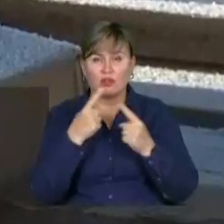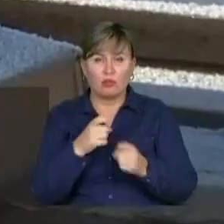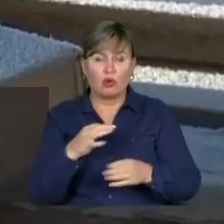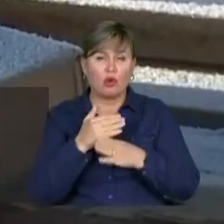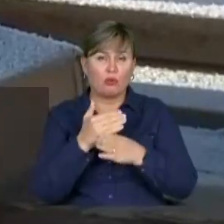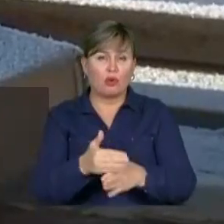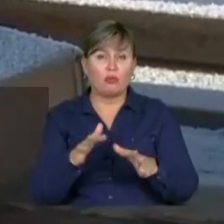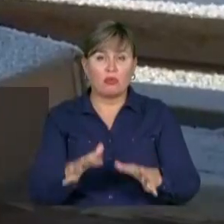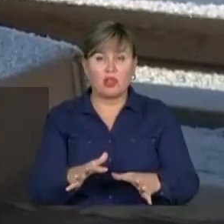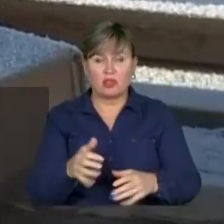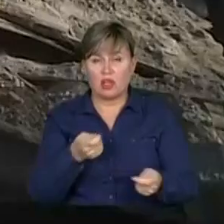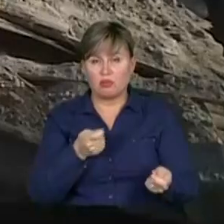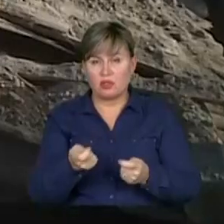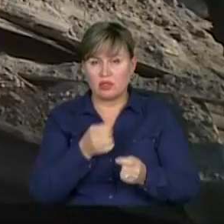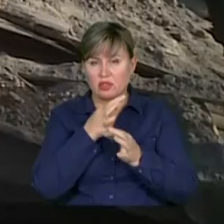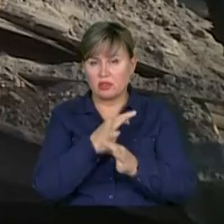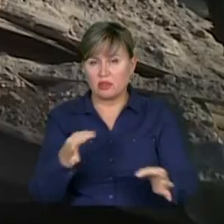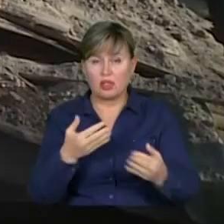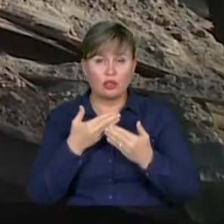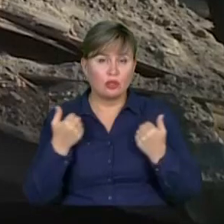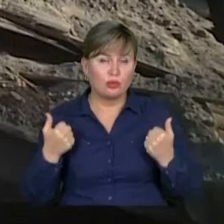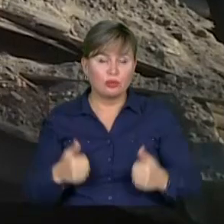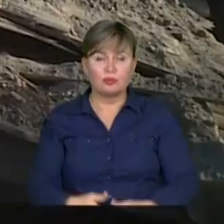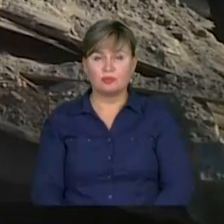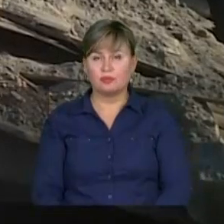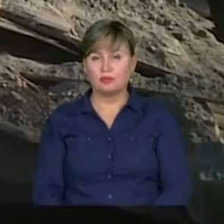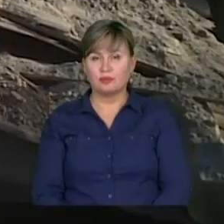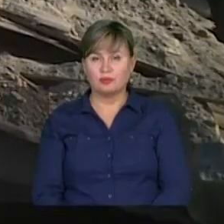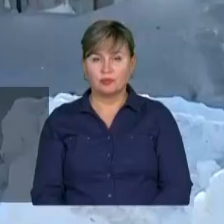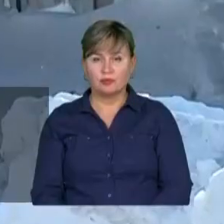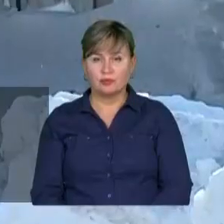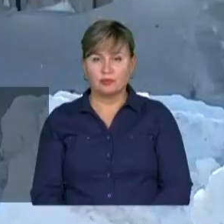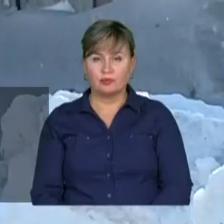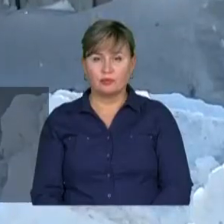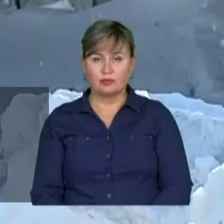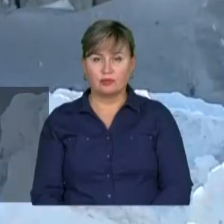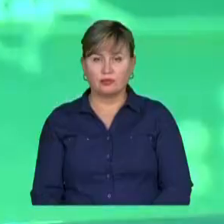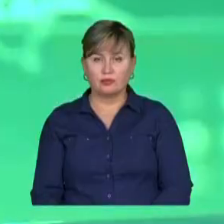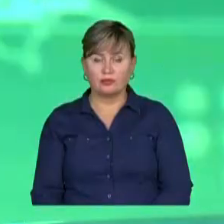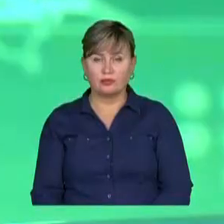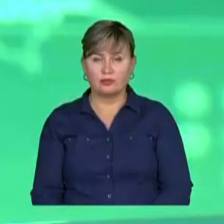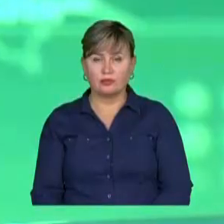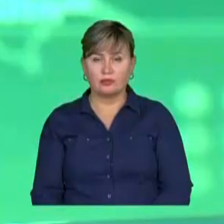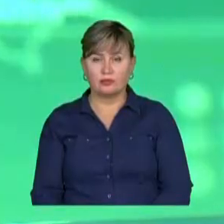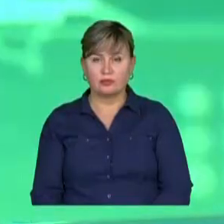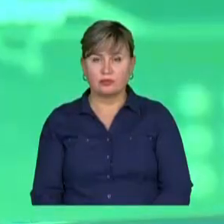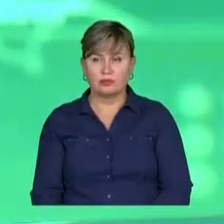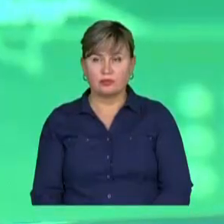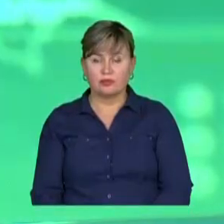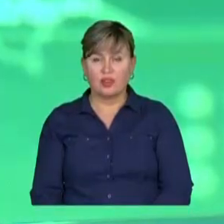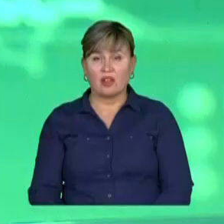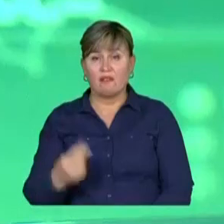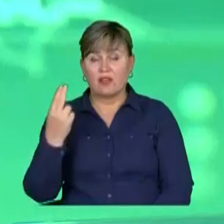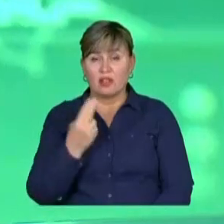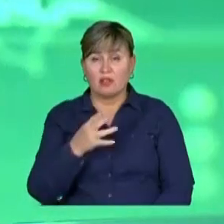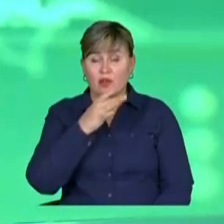местной администрации не предоставили. Адель Акжаркенова, Максат Бейсинаев, телеканал «Алматы», Караганда. А в Астане во